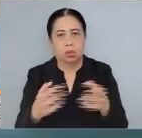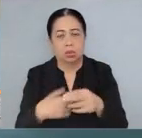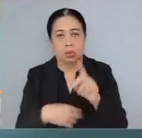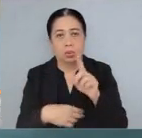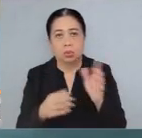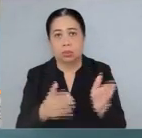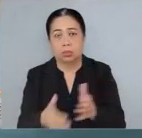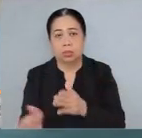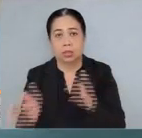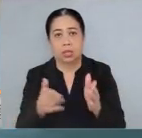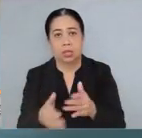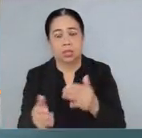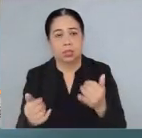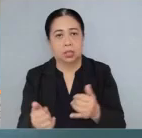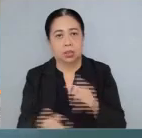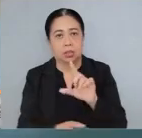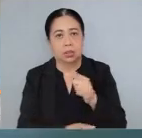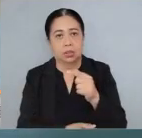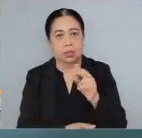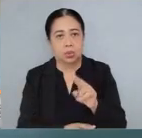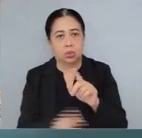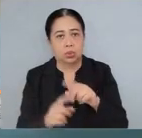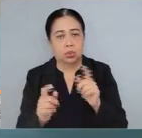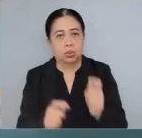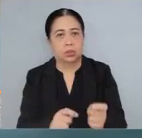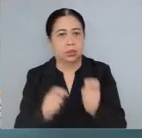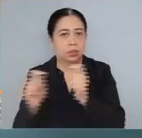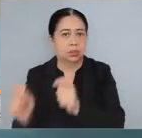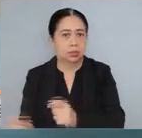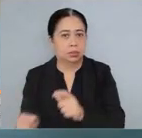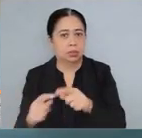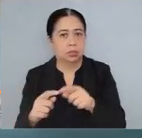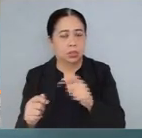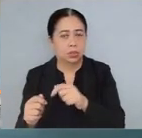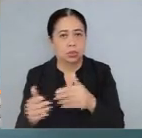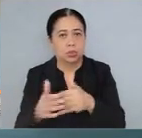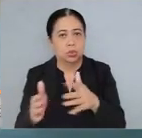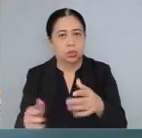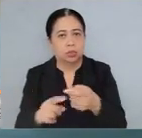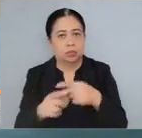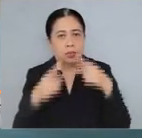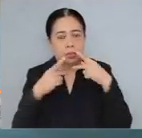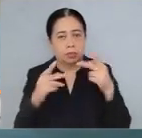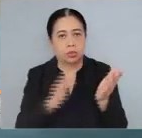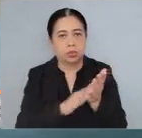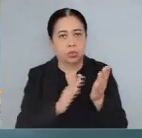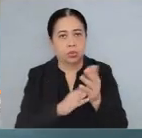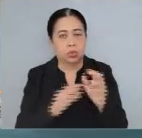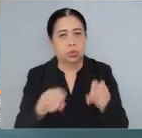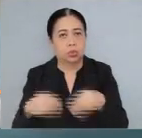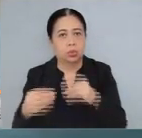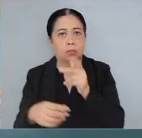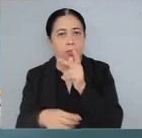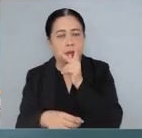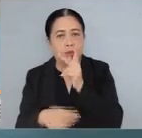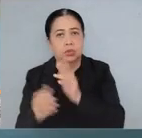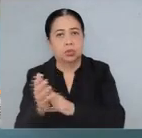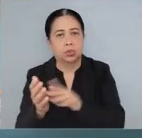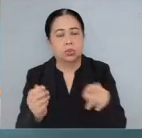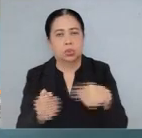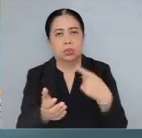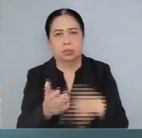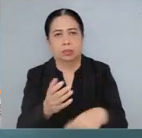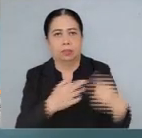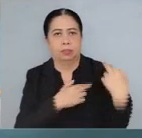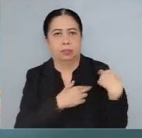sa ngayon ng LGU ay ang paglipat sa mga mag-aaral mula public school patungong private school na gagastusan raw